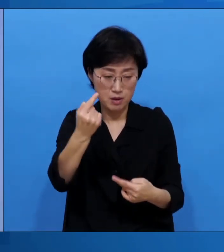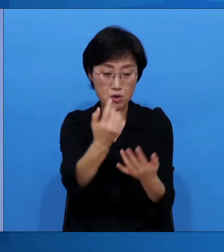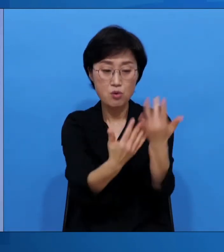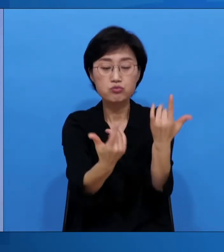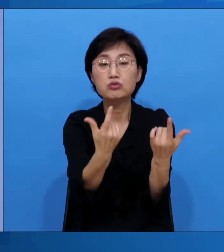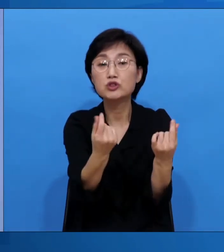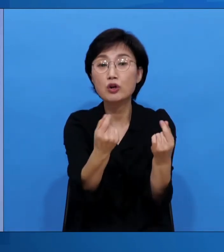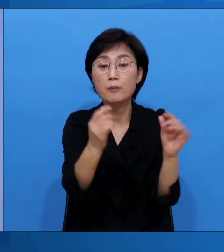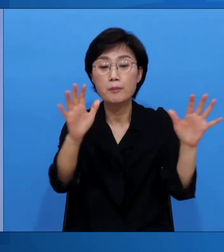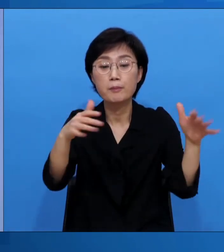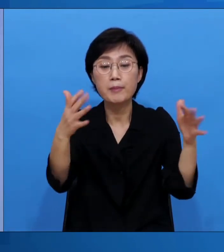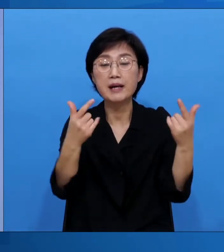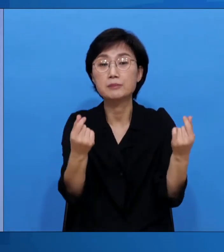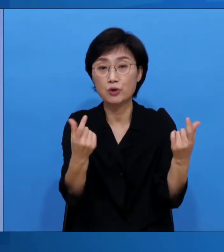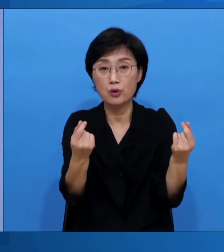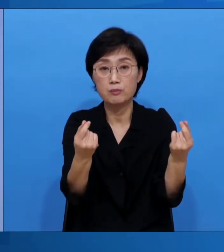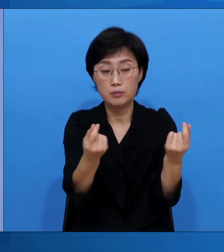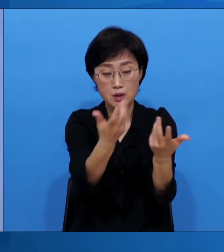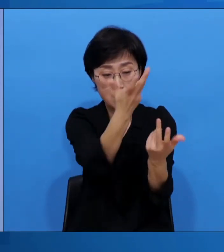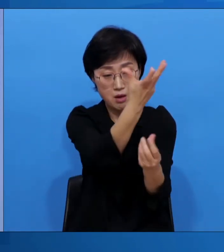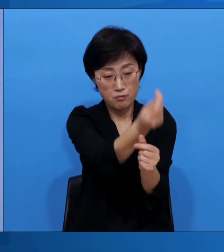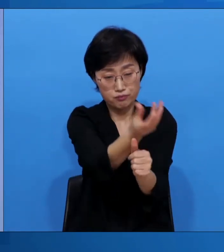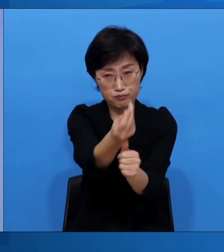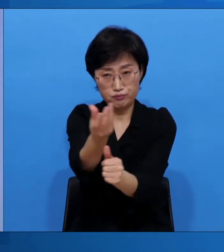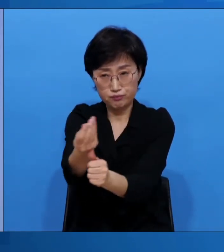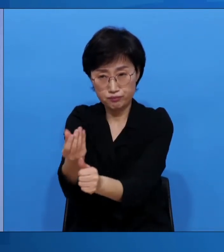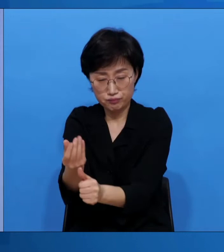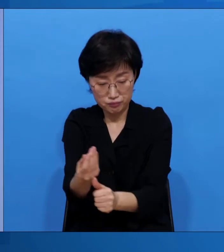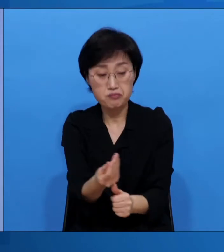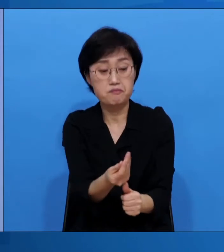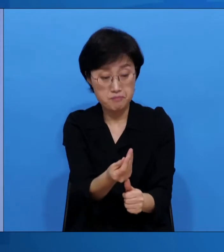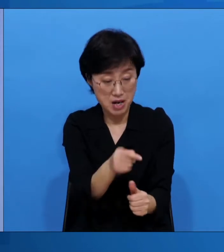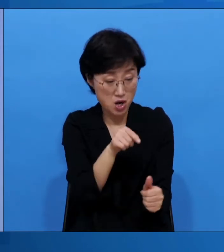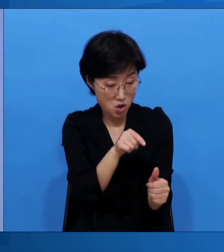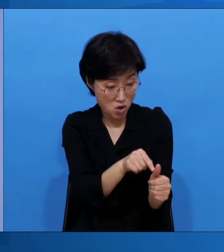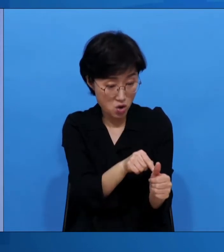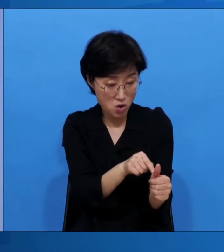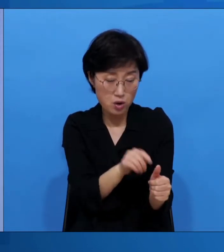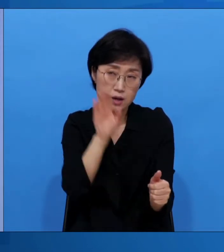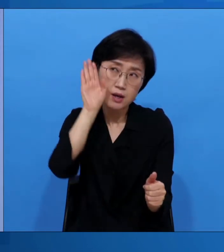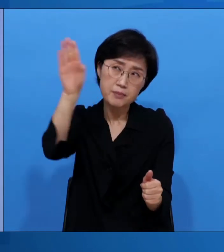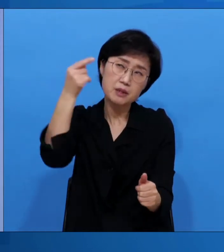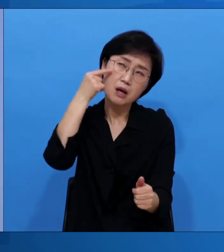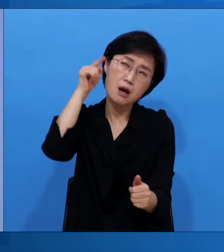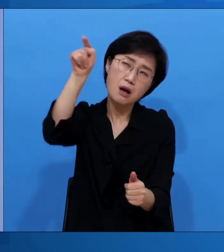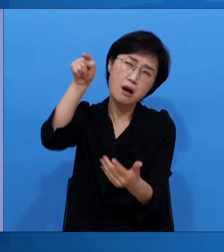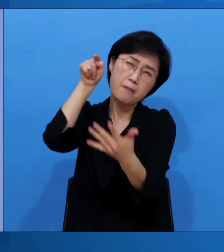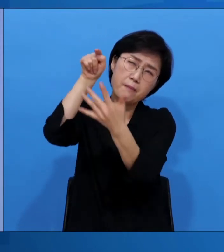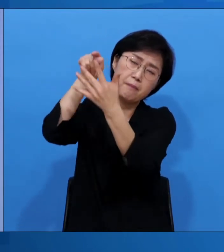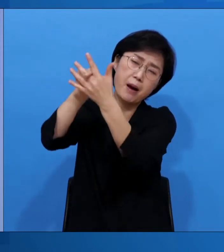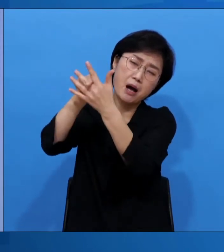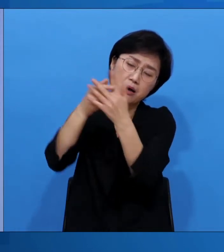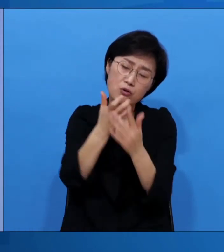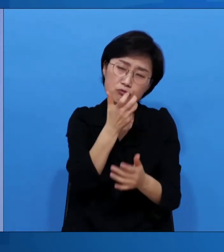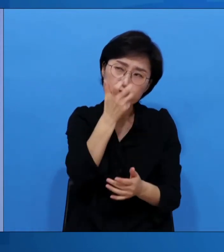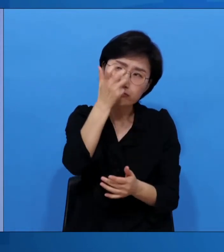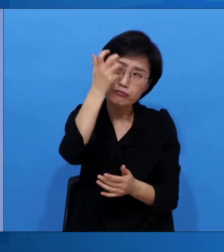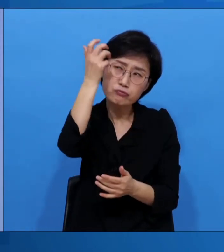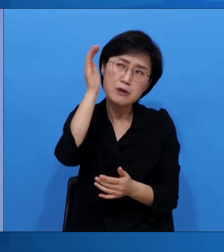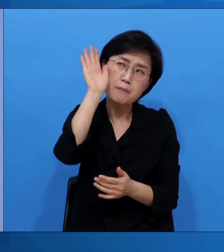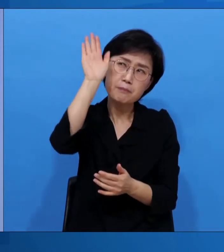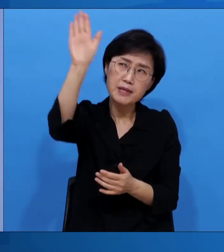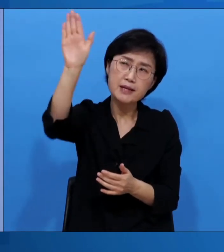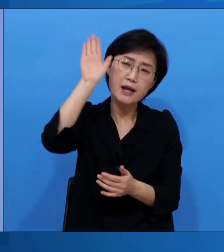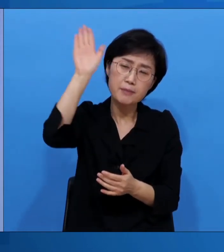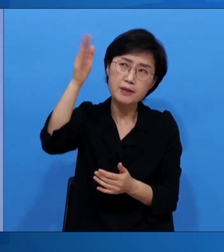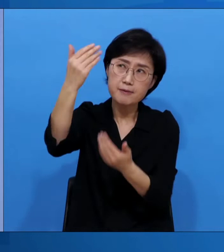works like wind and fire took place. 장래일을 보고 꿈을 꾸고 미래를 보도록 만드는 겁니다. To the point where they were able to see the future and dream